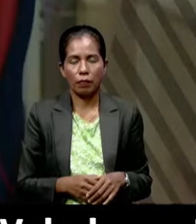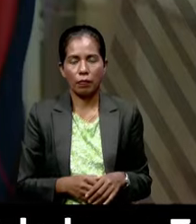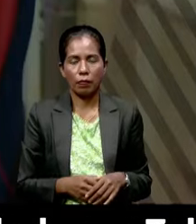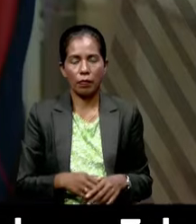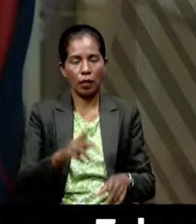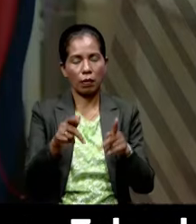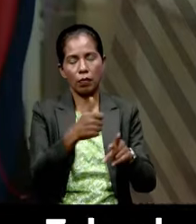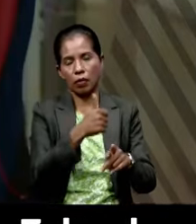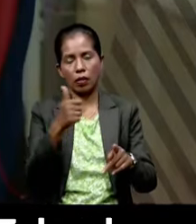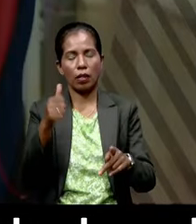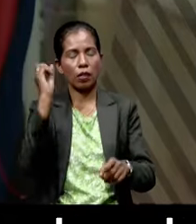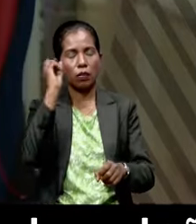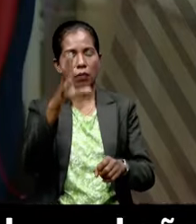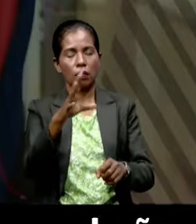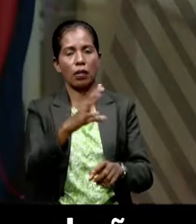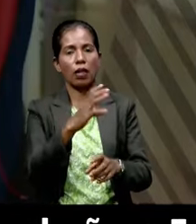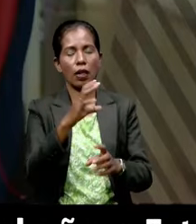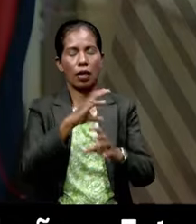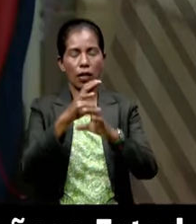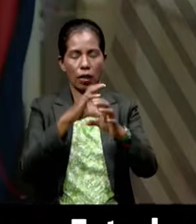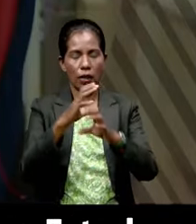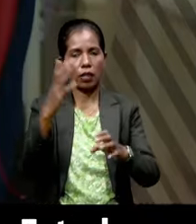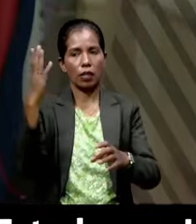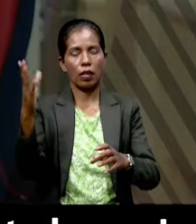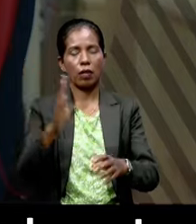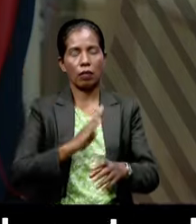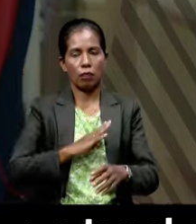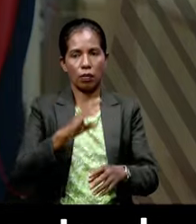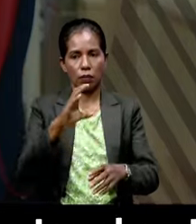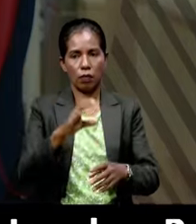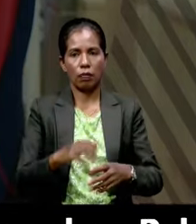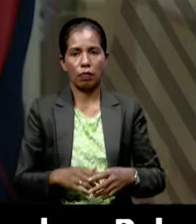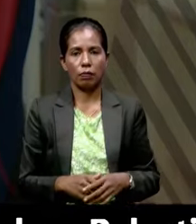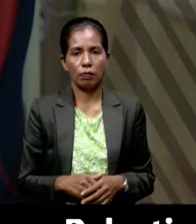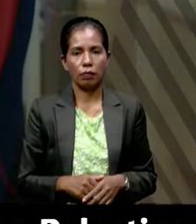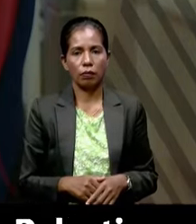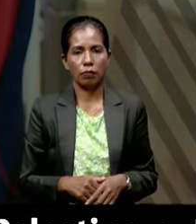Ema balun tuda rahum kareta polisi niang ia are wai lili baukau.